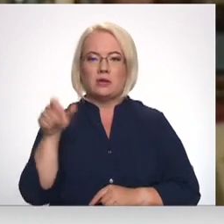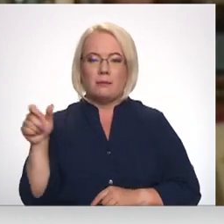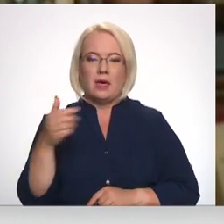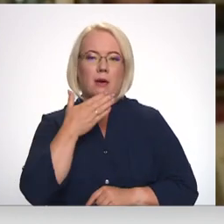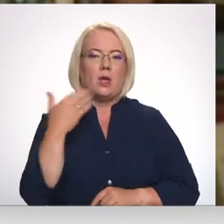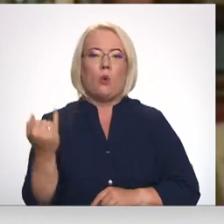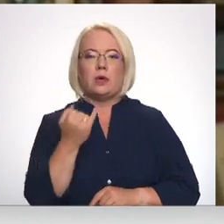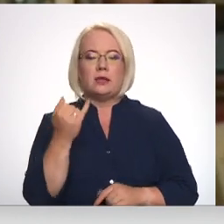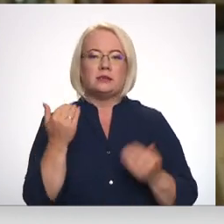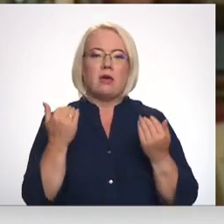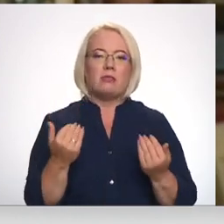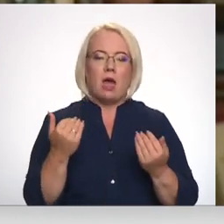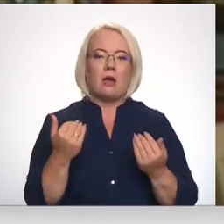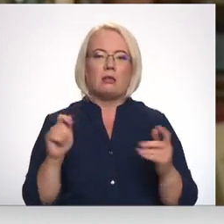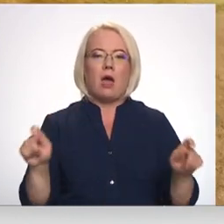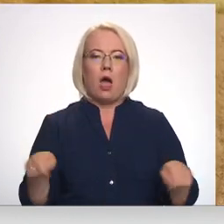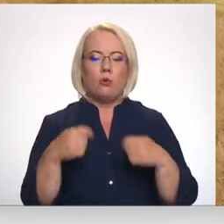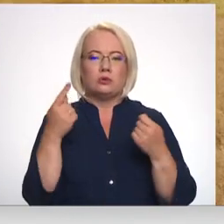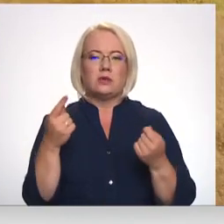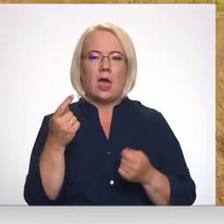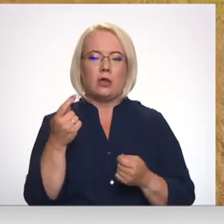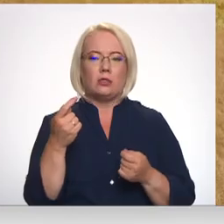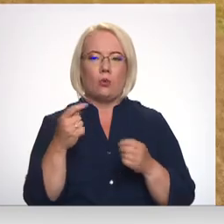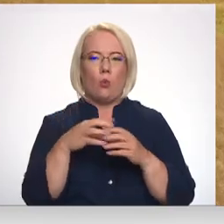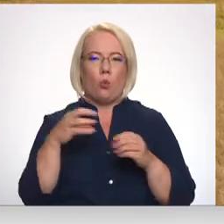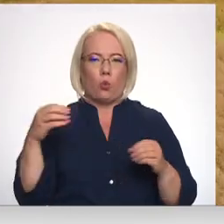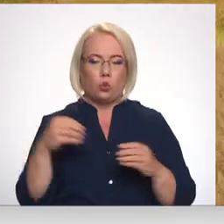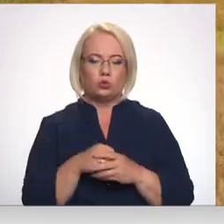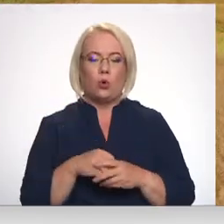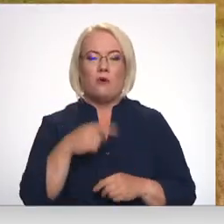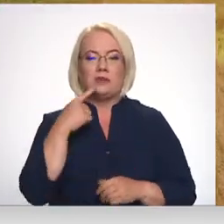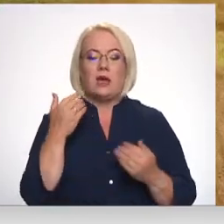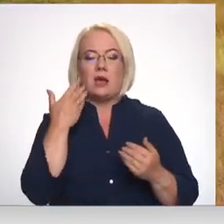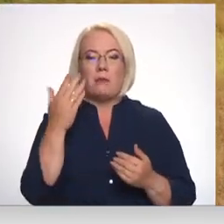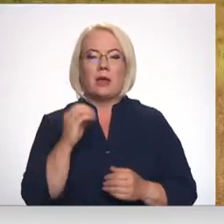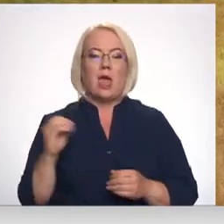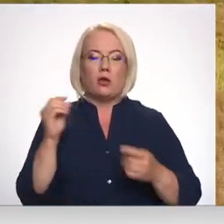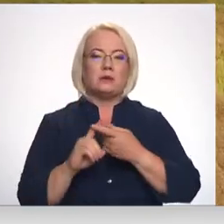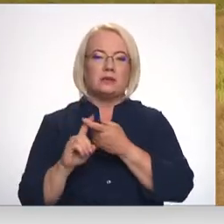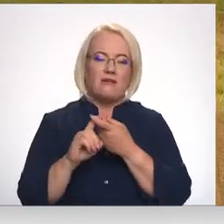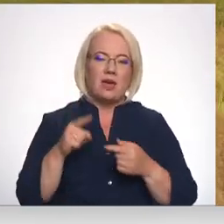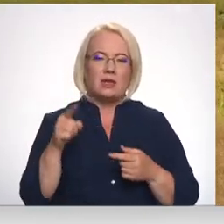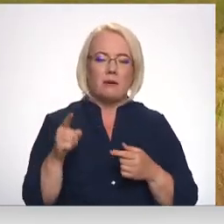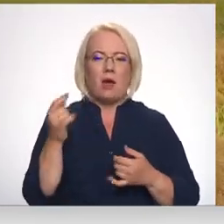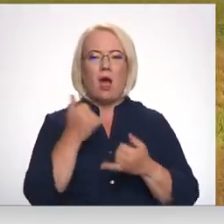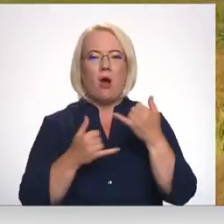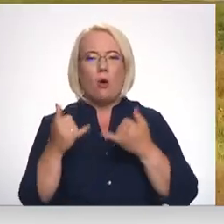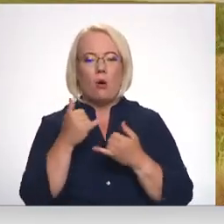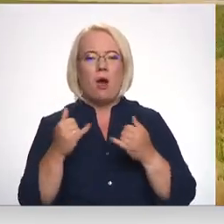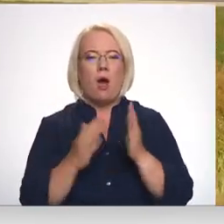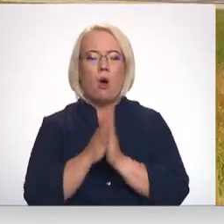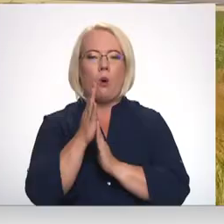interese patreiz audzēt šo kultūra augu. Kamēr Eiropas Savienības nostāja ģenētiski modificēta kultūra auga audzēšanā ir